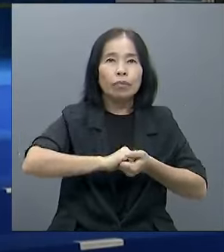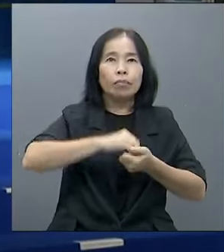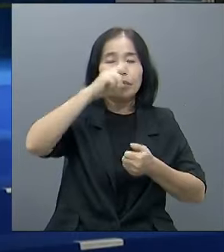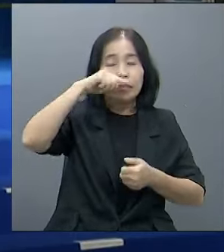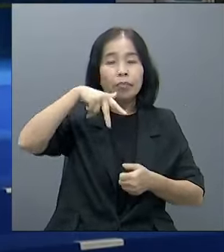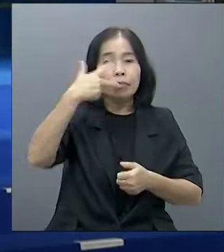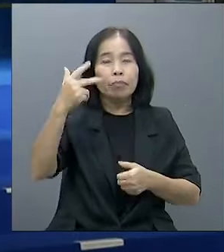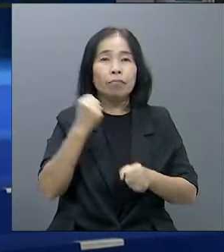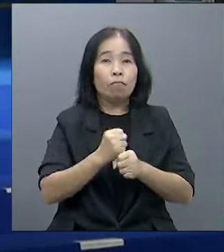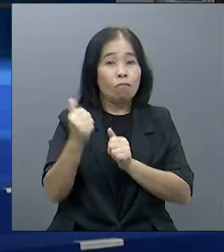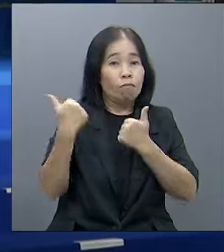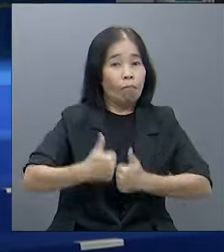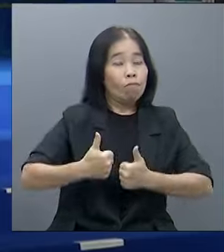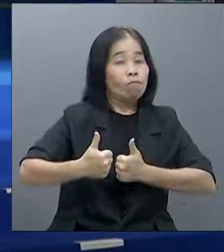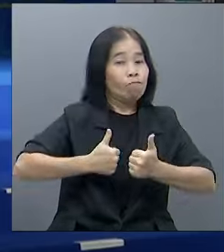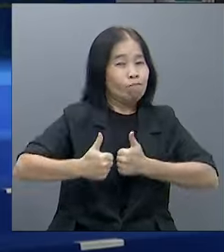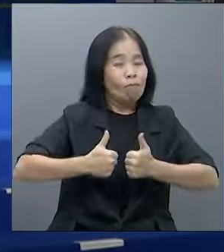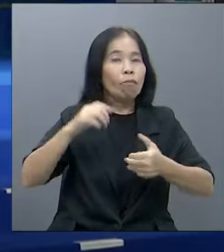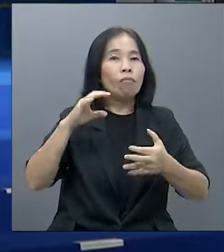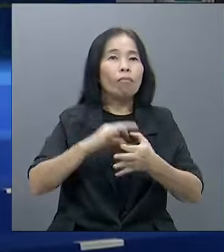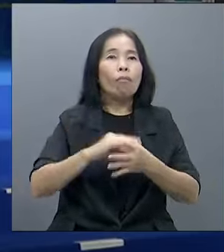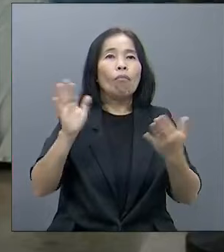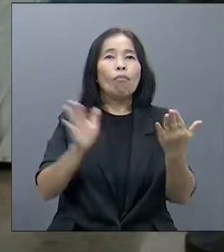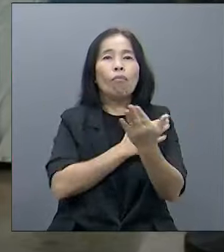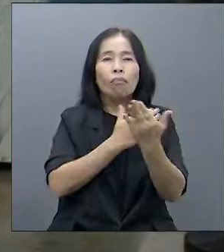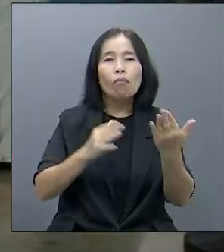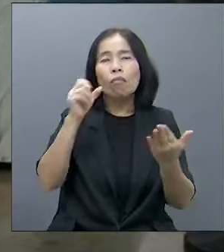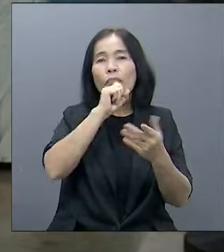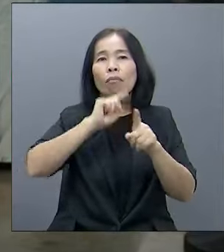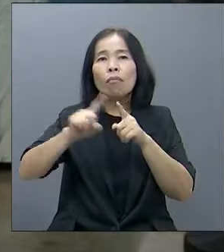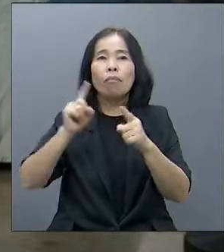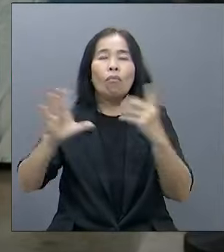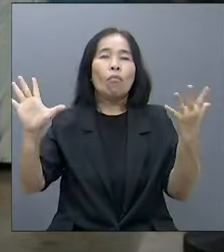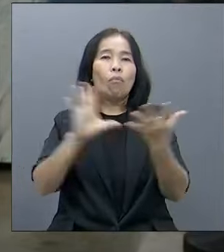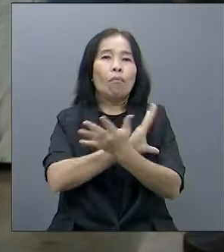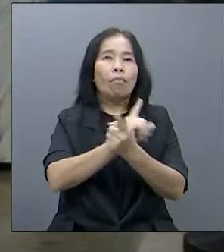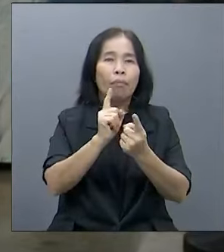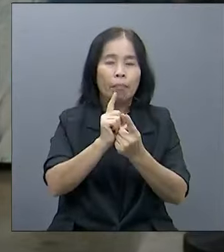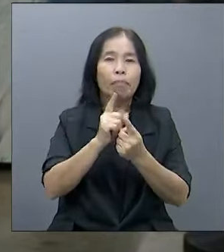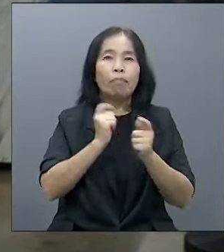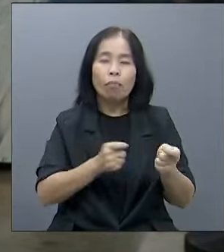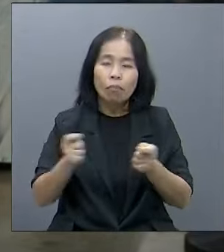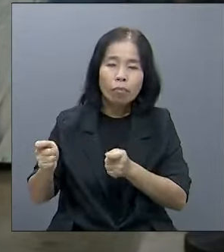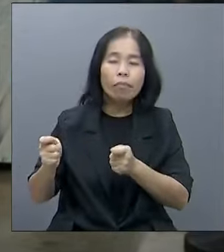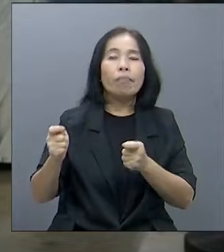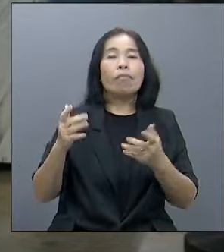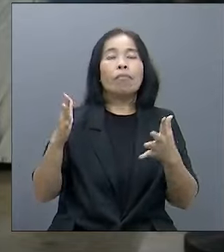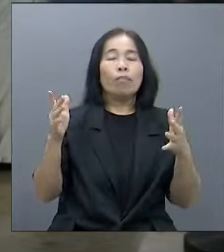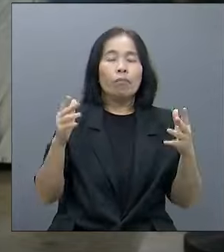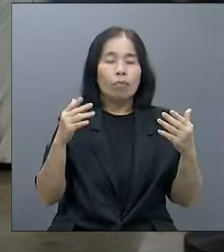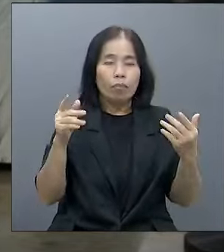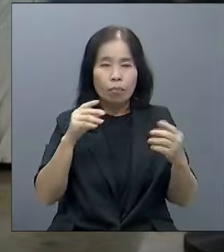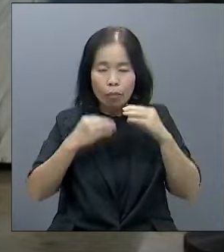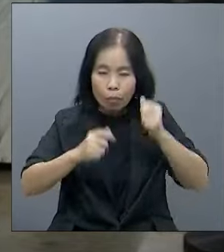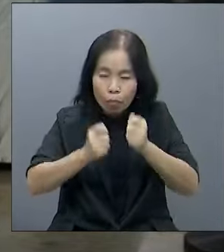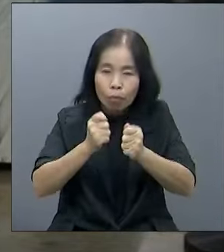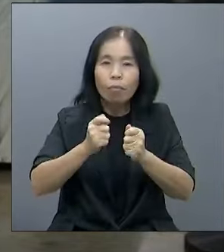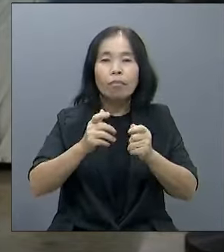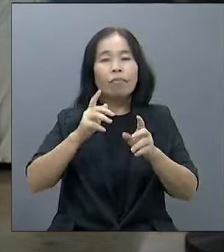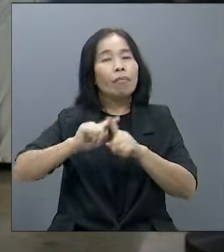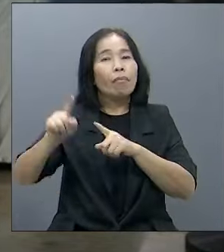องยอดฝีมือเยาวชนดนตรีเพื่อสืบสานวัฒนธรรมดนตรีในดนตรีพื้นบ้านดนตรีท้องถิ่นดนตรีชาติพันธุ์ครับโ